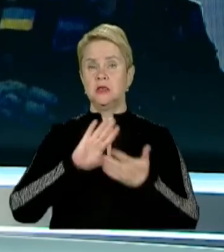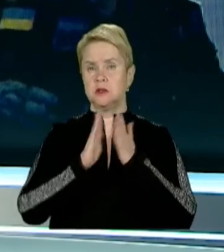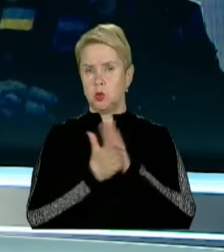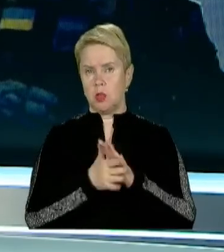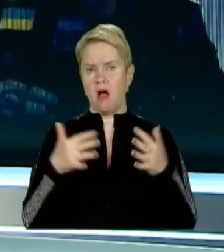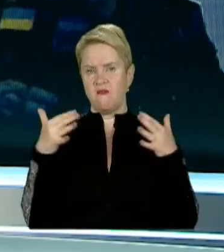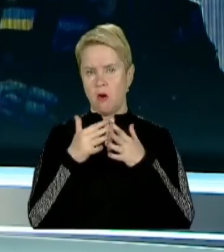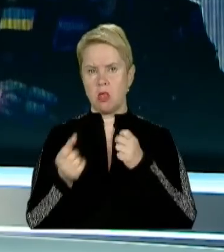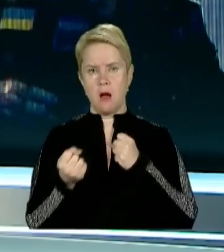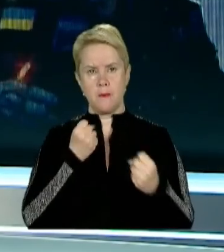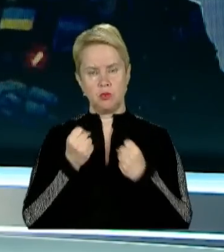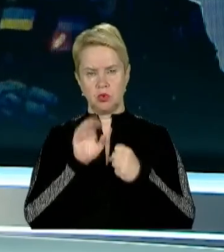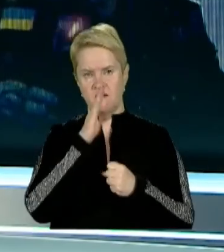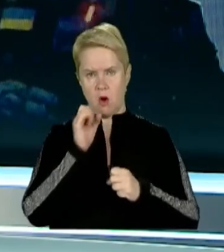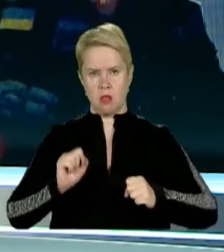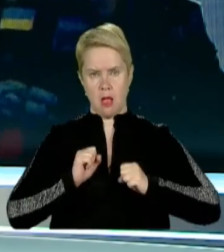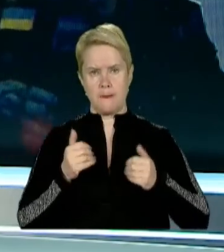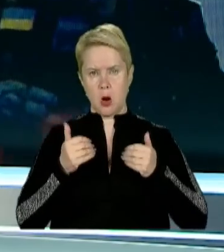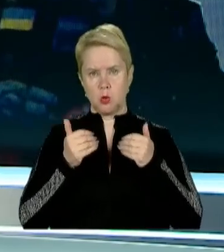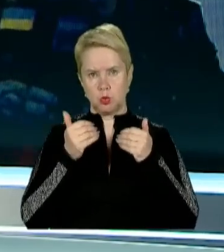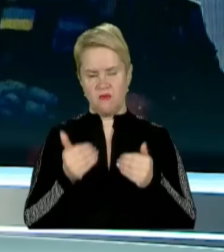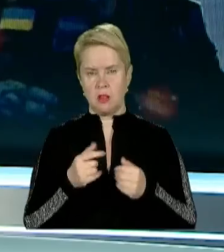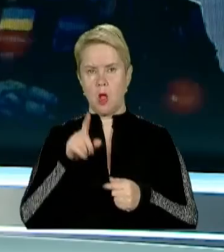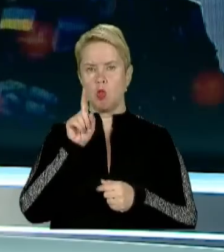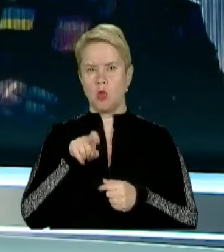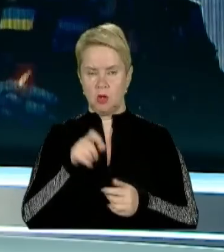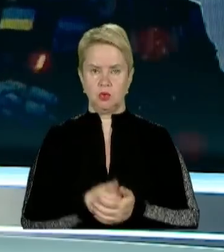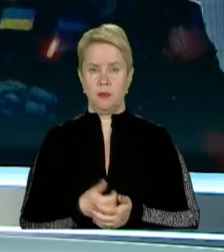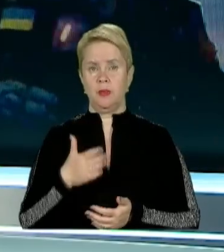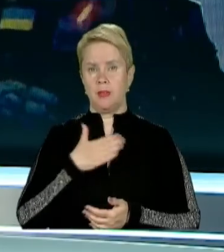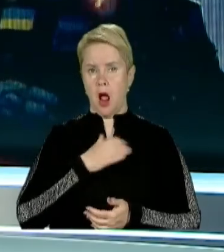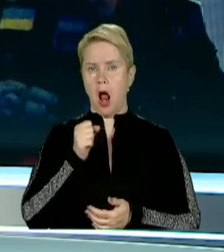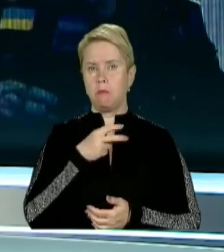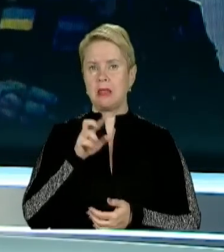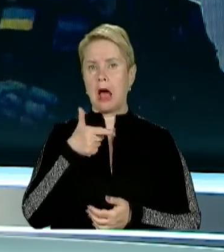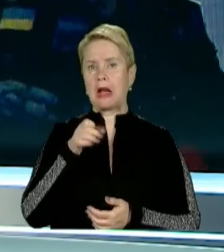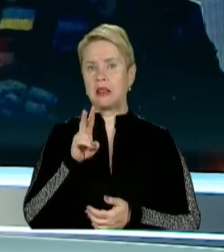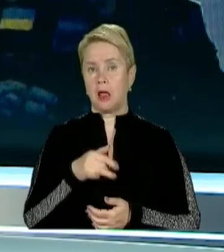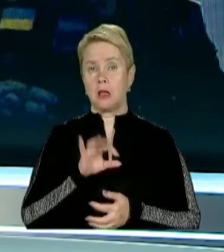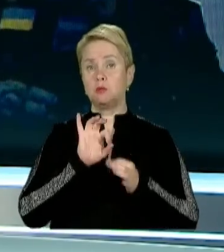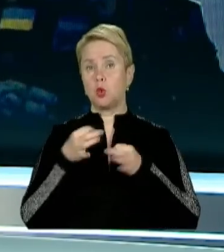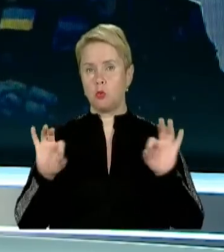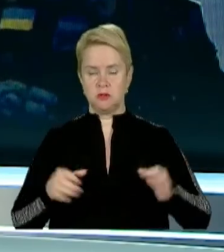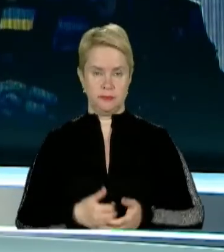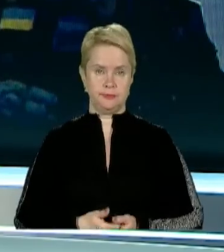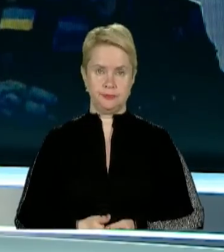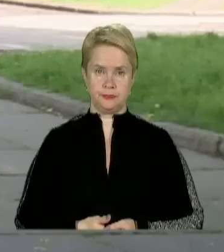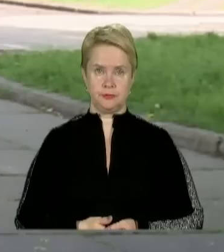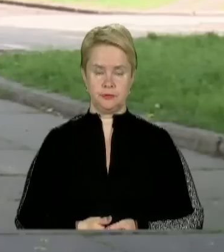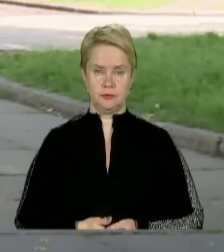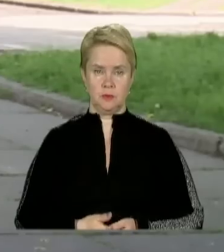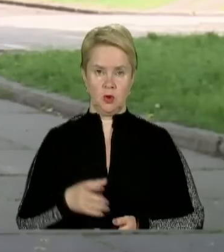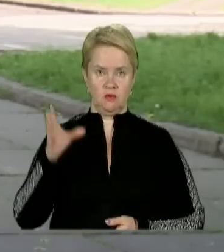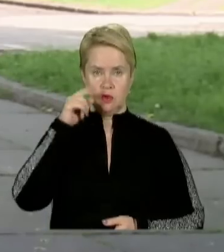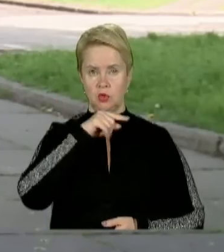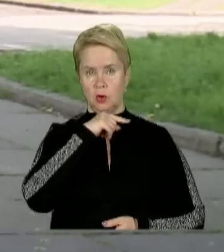ж на фронті напружена. Ворог намагається просуватися на Донеччині. Наша Альбіна Гриненко із подробицями.